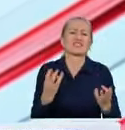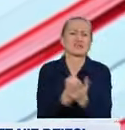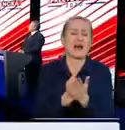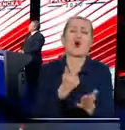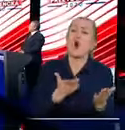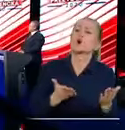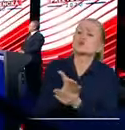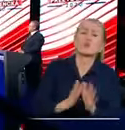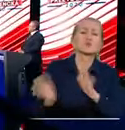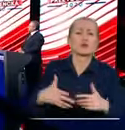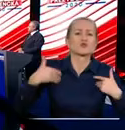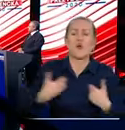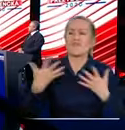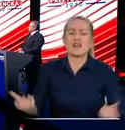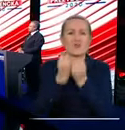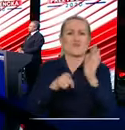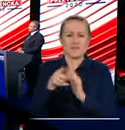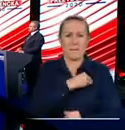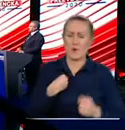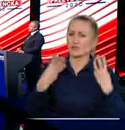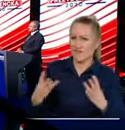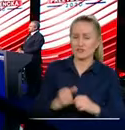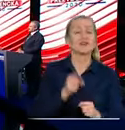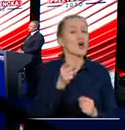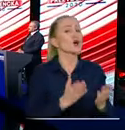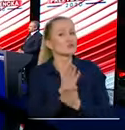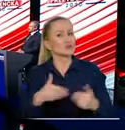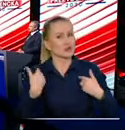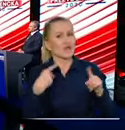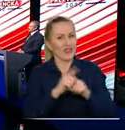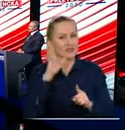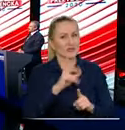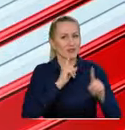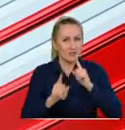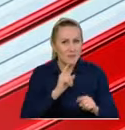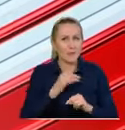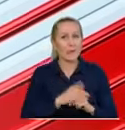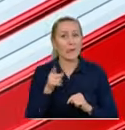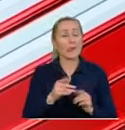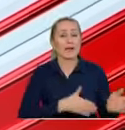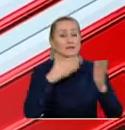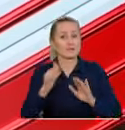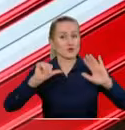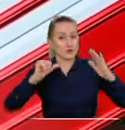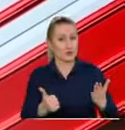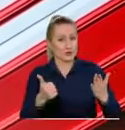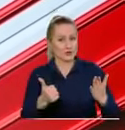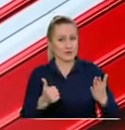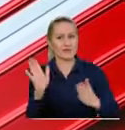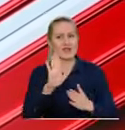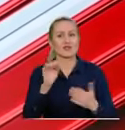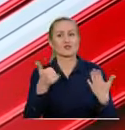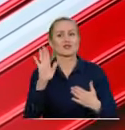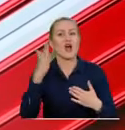ochrona zdrowia, ratunek dla polskich pacjentów. I o służbie zdrowia też będziemy, proszę państwa, rozmawiać. To już teraz mogę zdradzić. W 6. rundzie, w ostatniej, nie, 6.